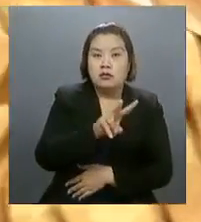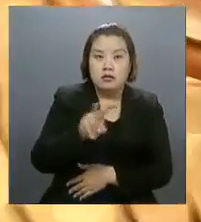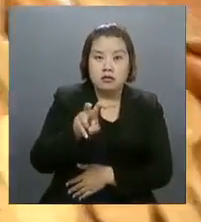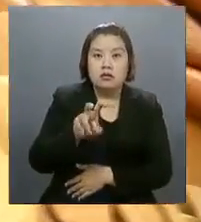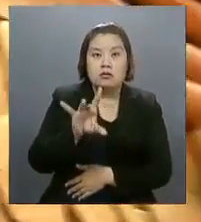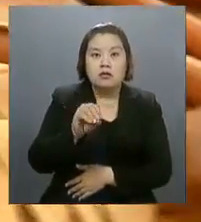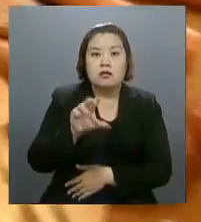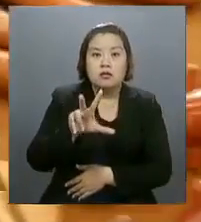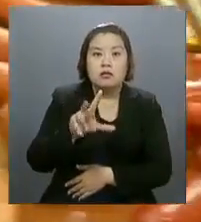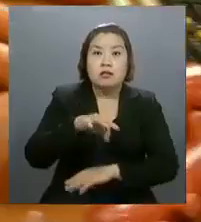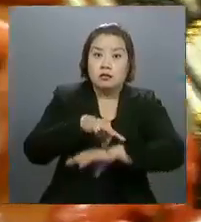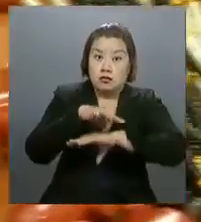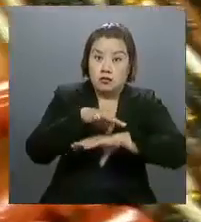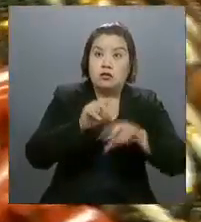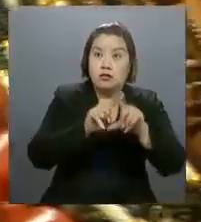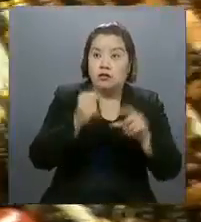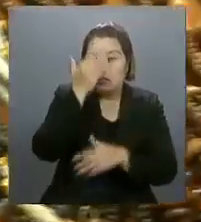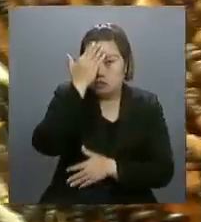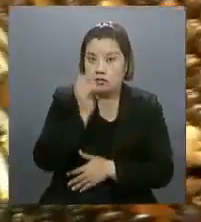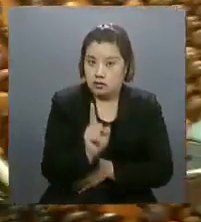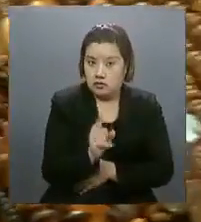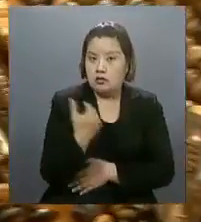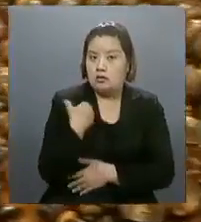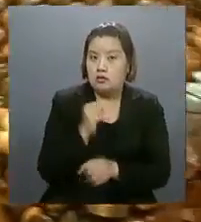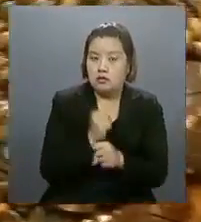55,283 อัตราแต่ว่ามีการจ้างงานจริงเพียง